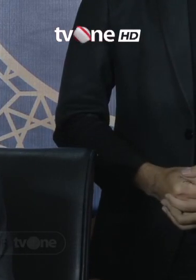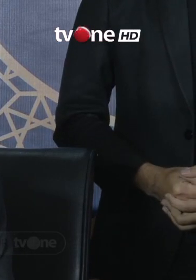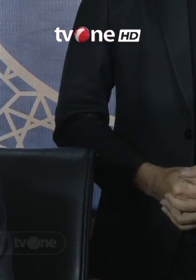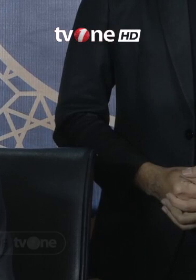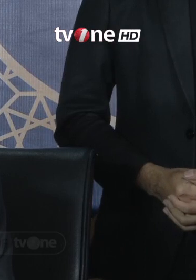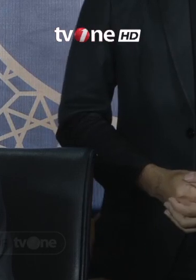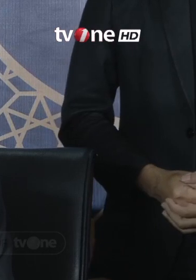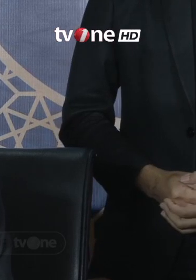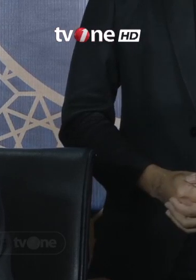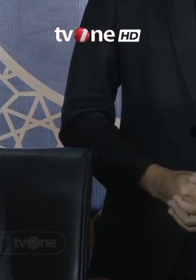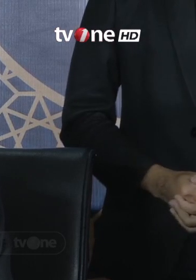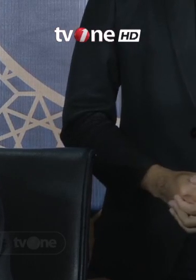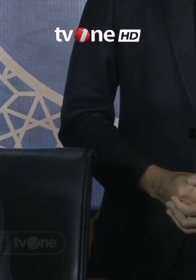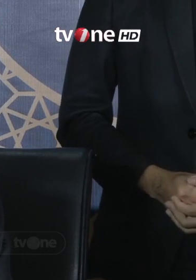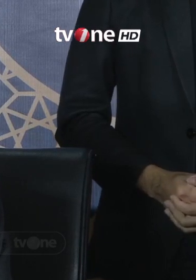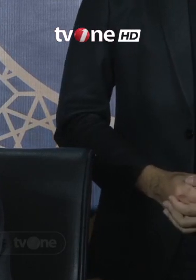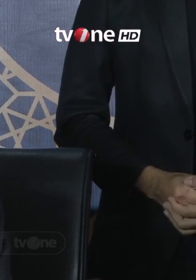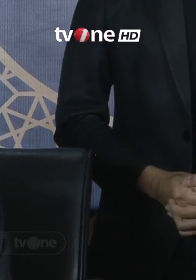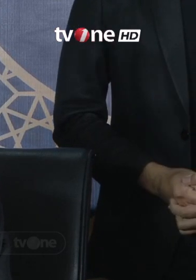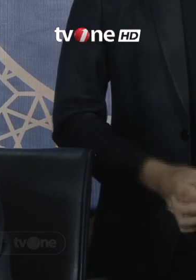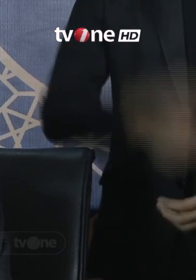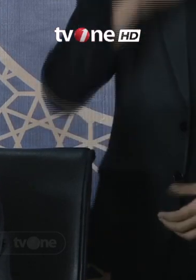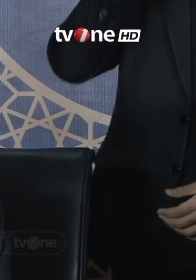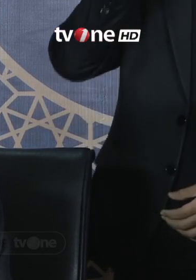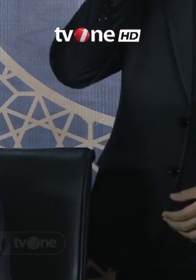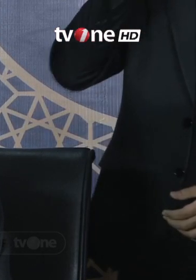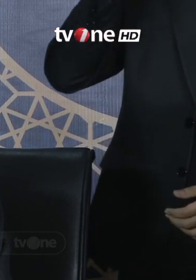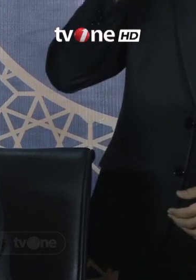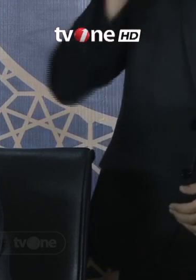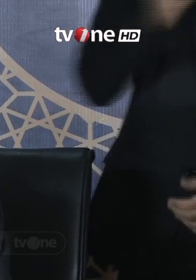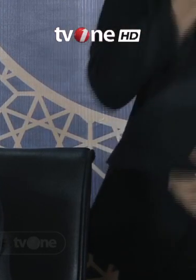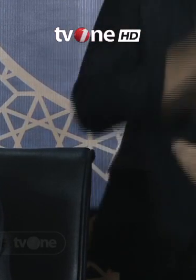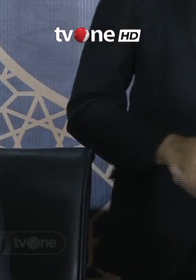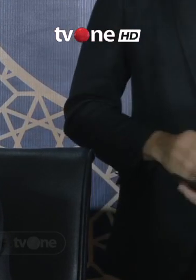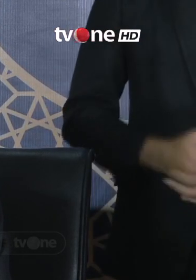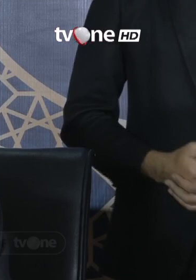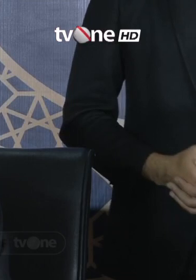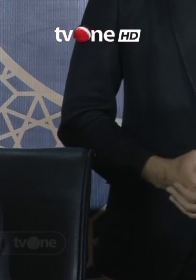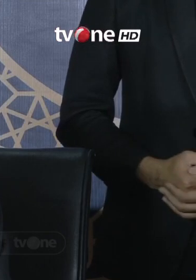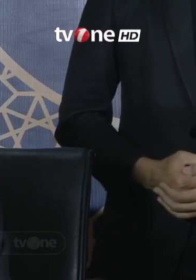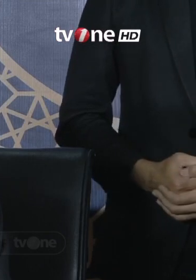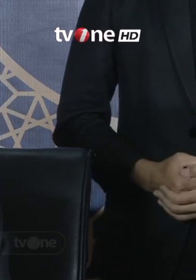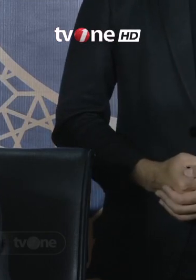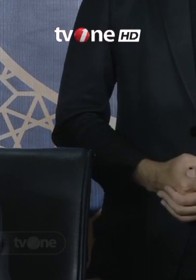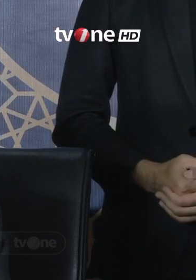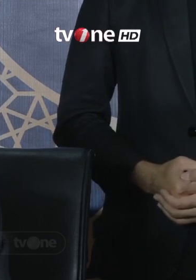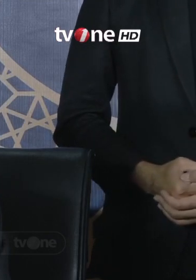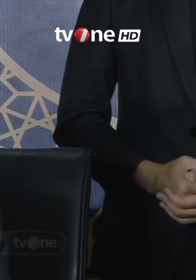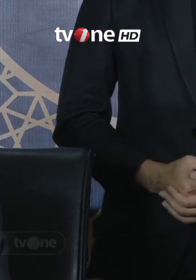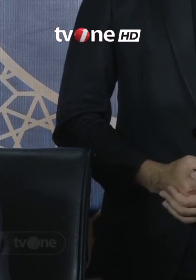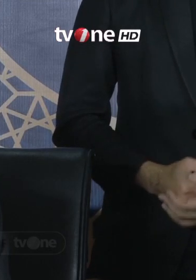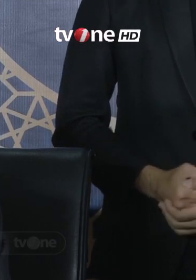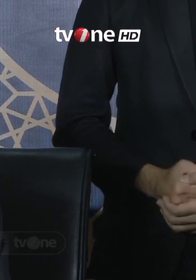lah. Syahadatan nu'amilu biha an-najaha fi a'malina wa taharukatina fi sabili ilaiha wa irsa'i